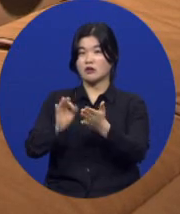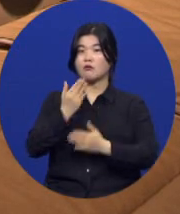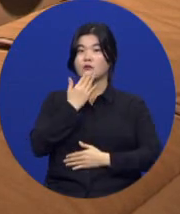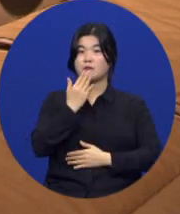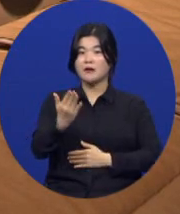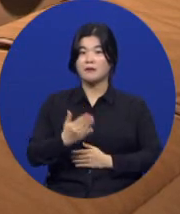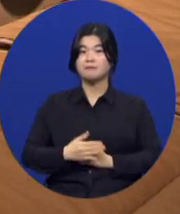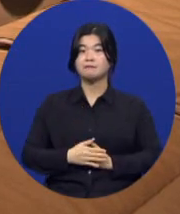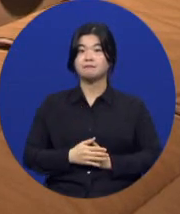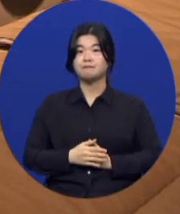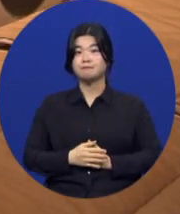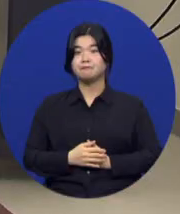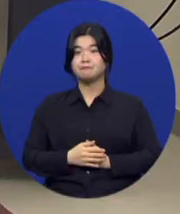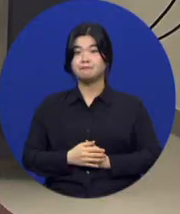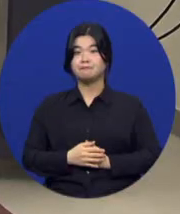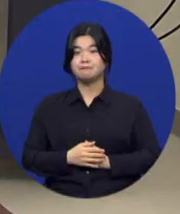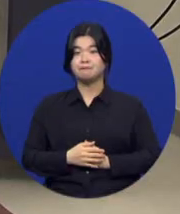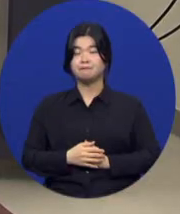됩니다